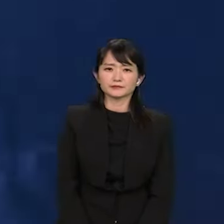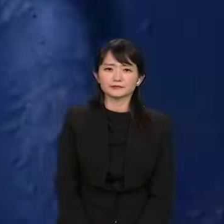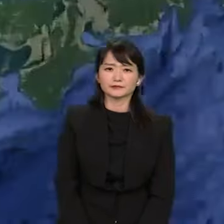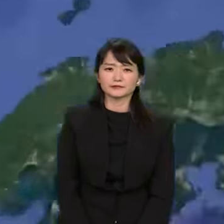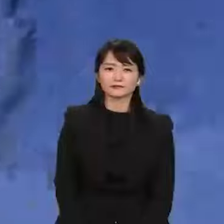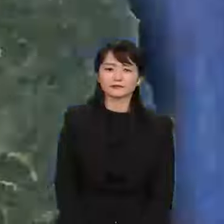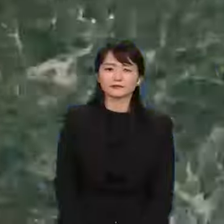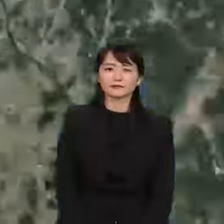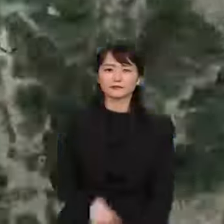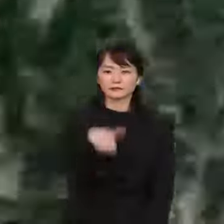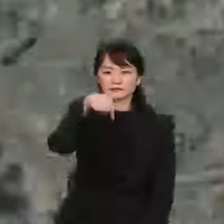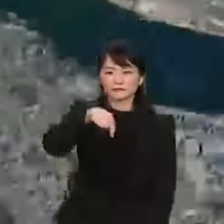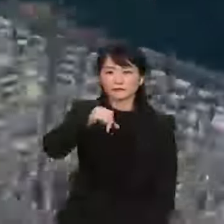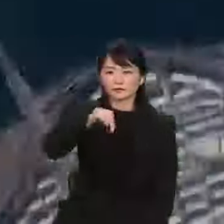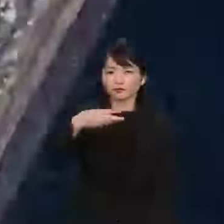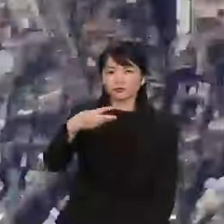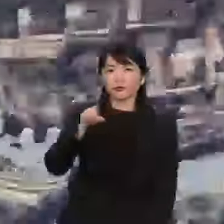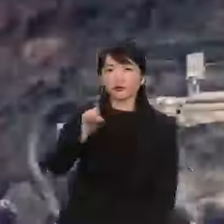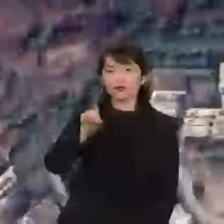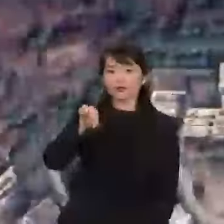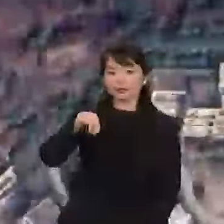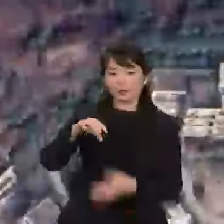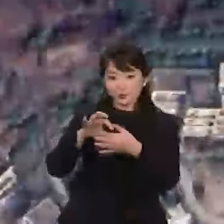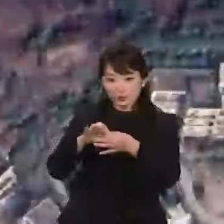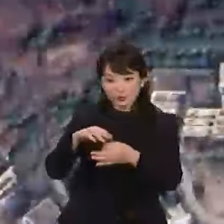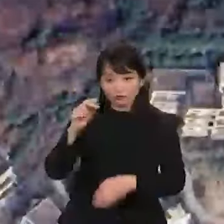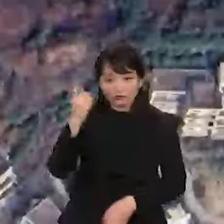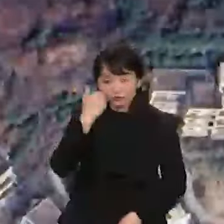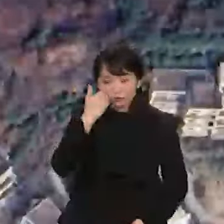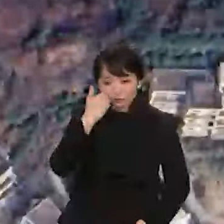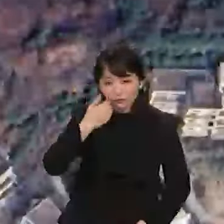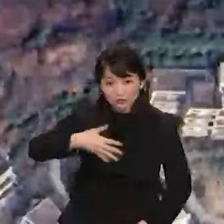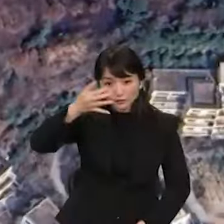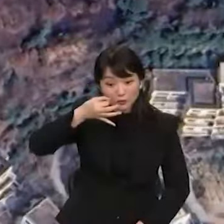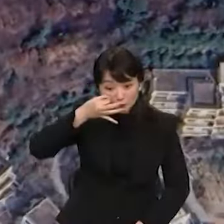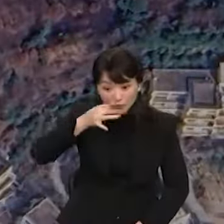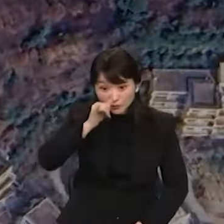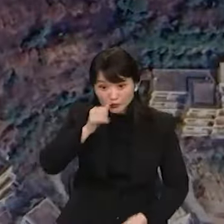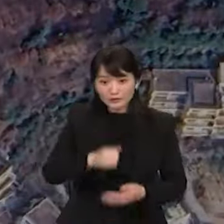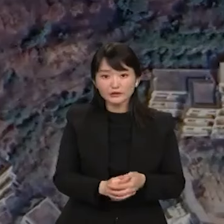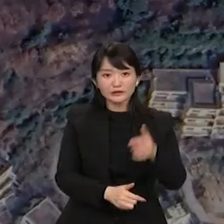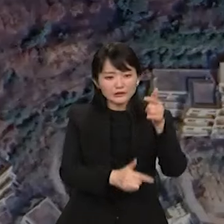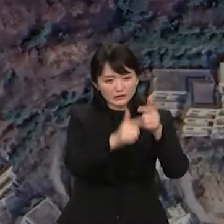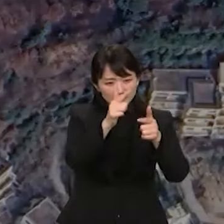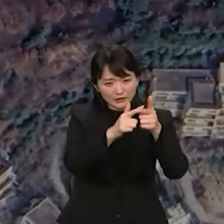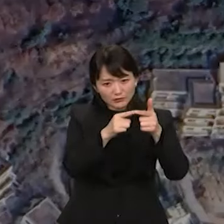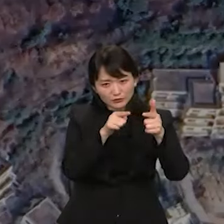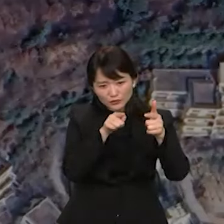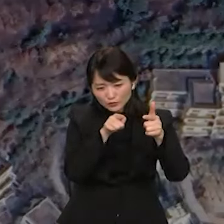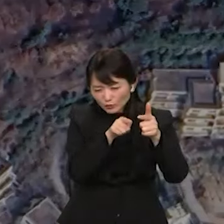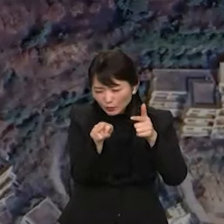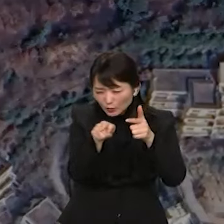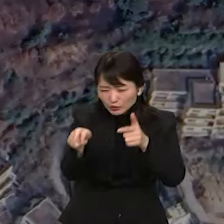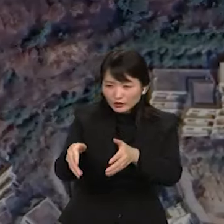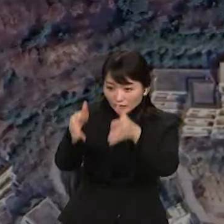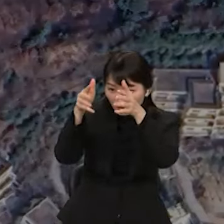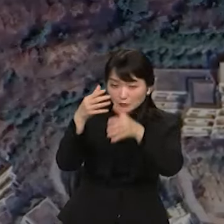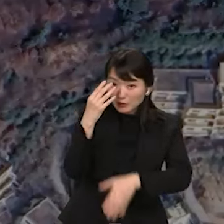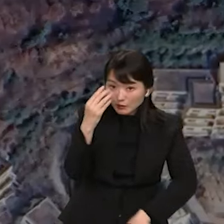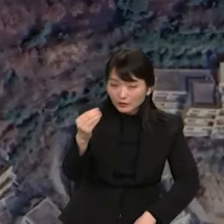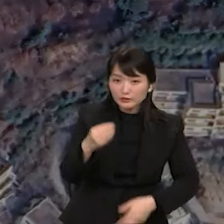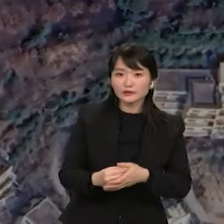구글 어스를 통해 누구나 볼 수 있는 대통령 공관 모습입니다. 나무 틈 사이로 작은 건물이 보입니다. 대통령 경호처가